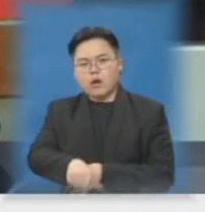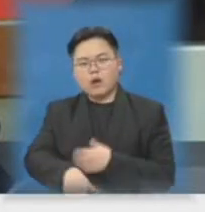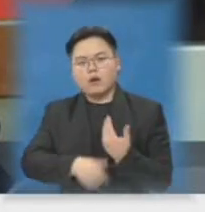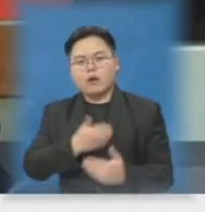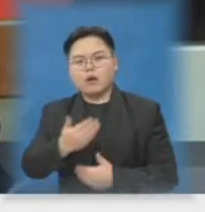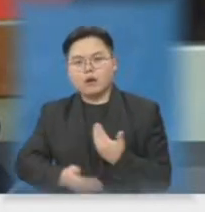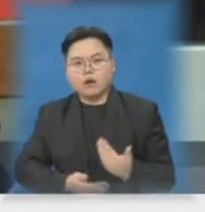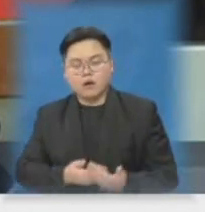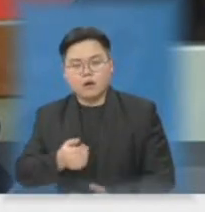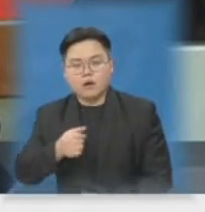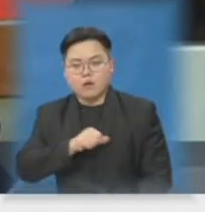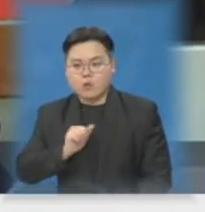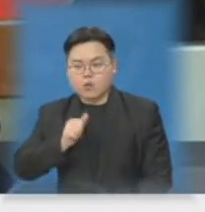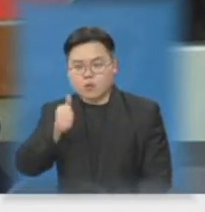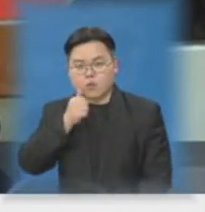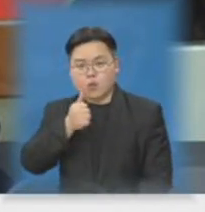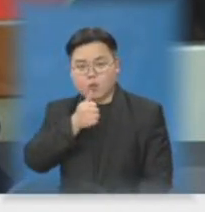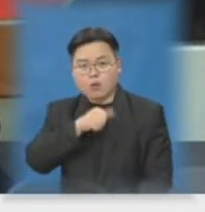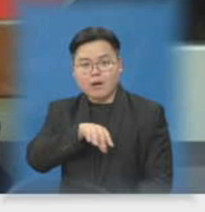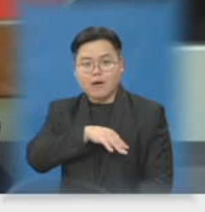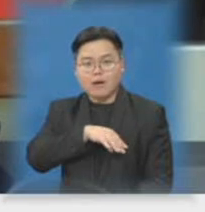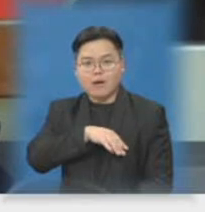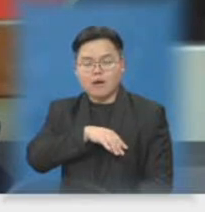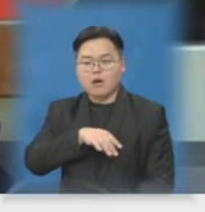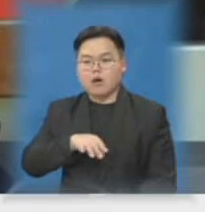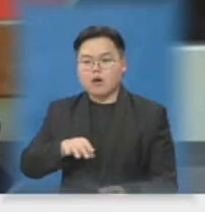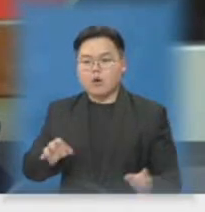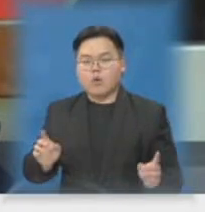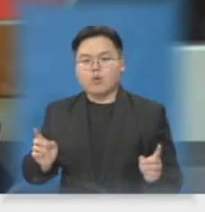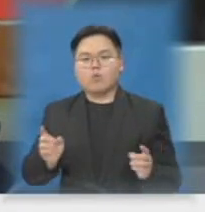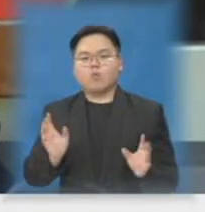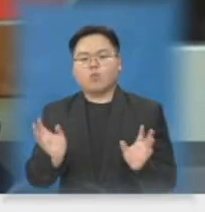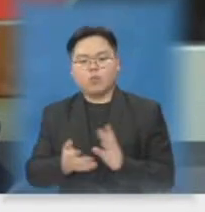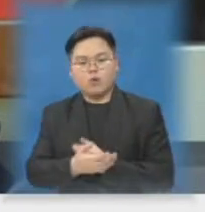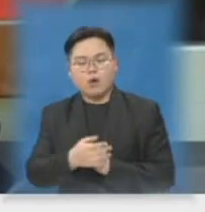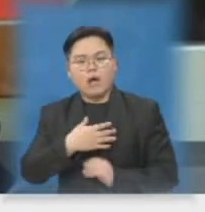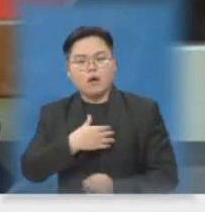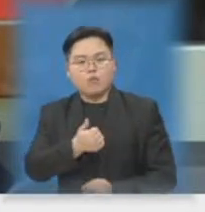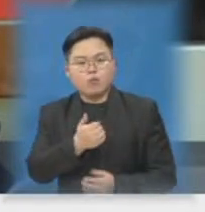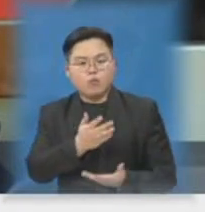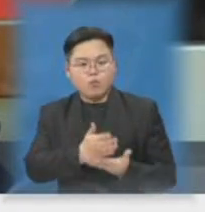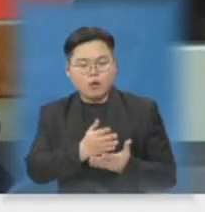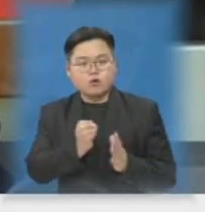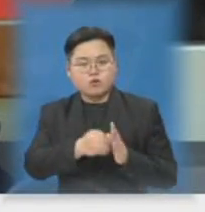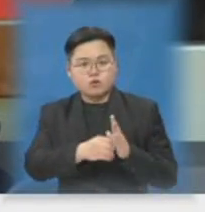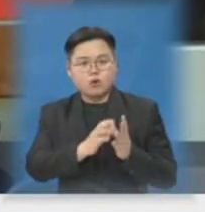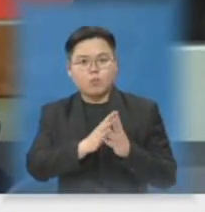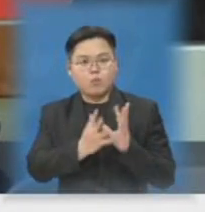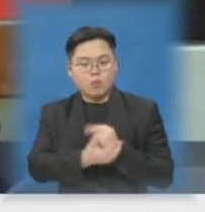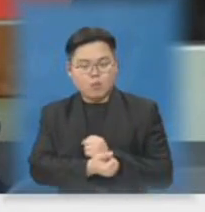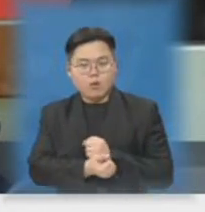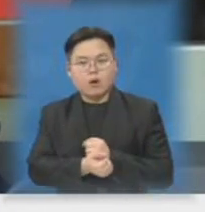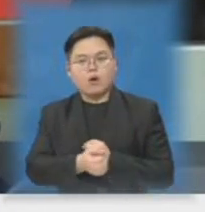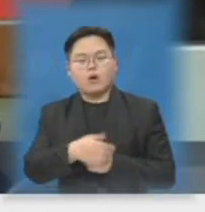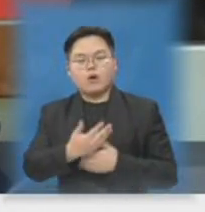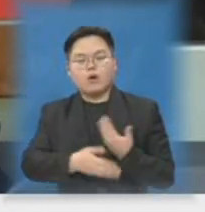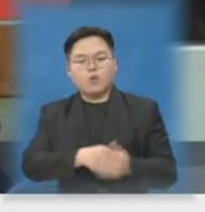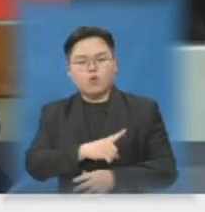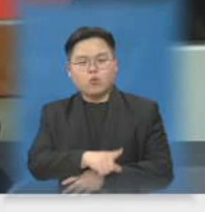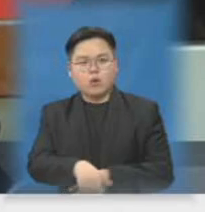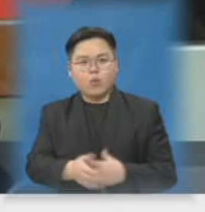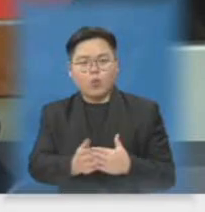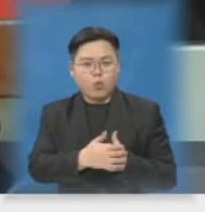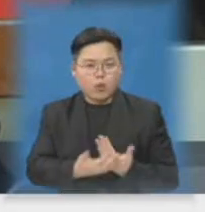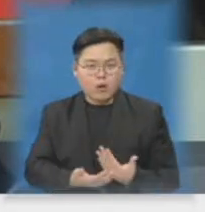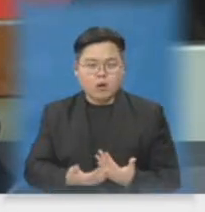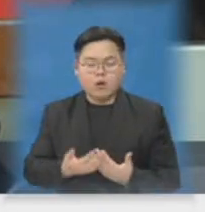Нуун дарагдуулна гэдэг нь одоо бараг тухайн хүний амь насыг өргөдүүлэх энийг бүр нуун далдлах ийм сөрөг олон